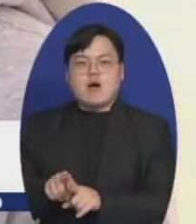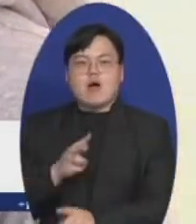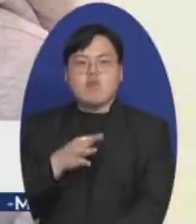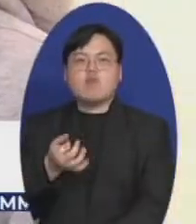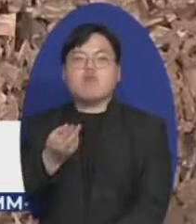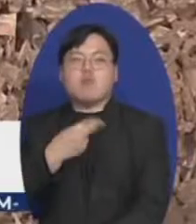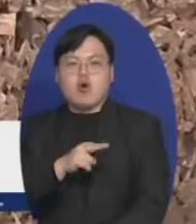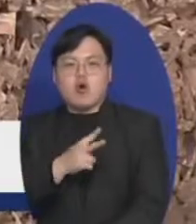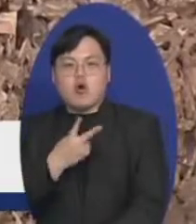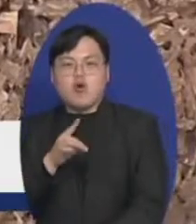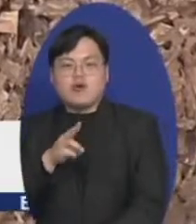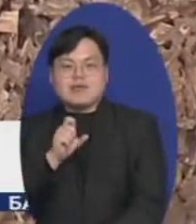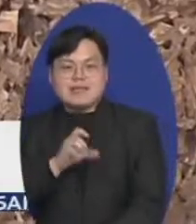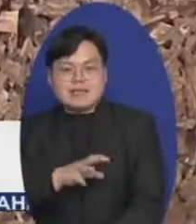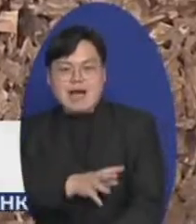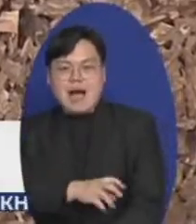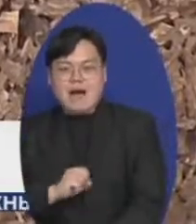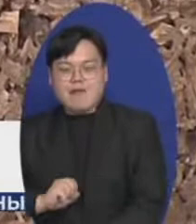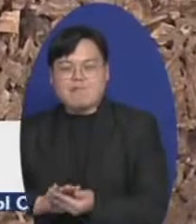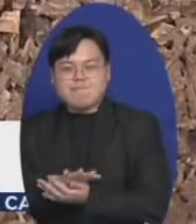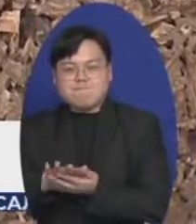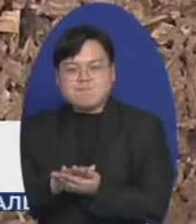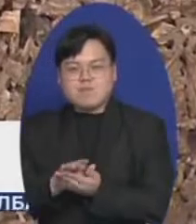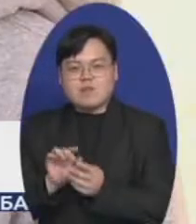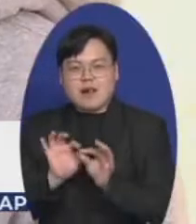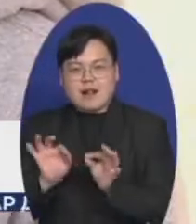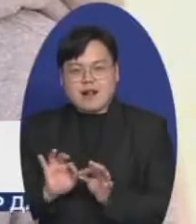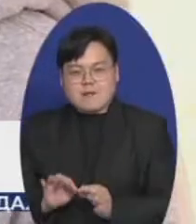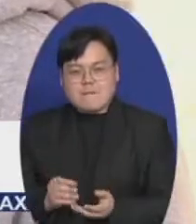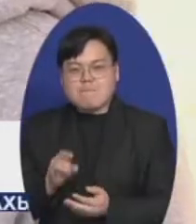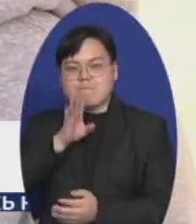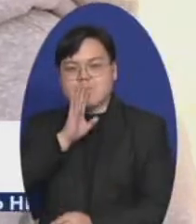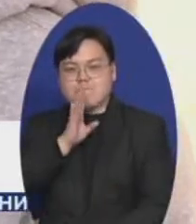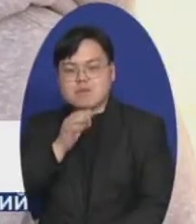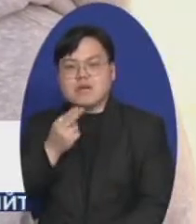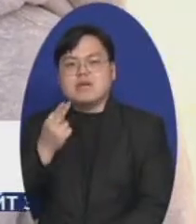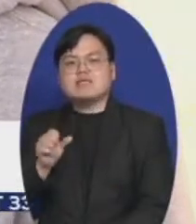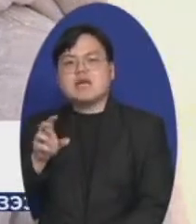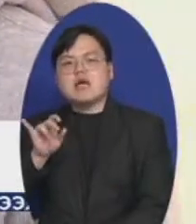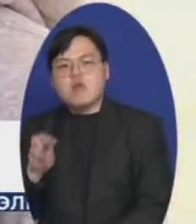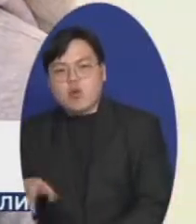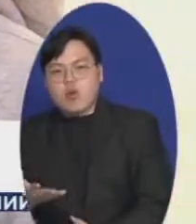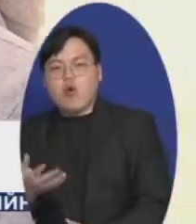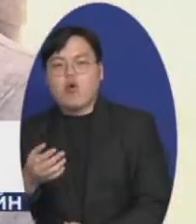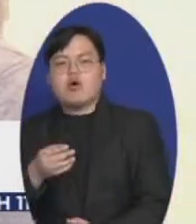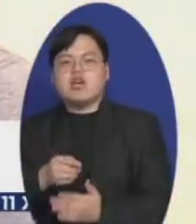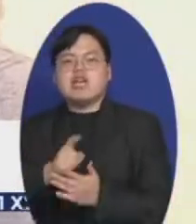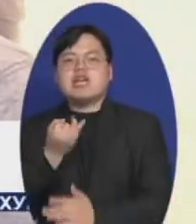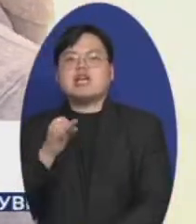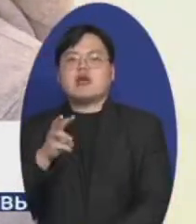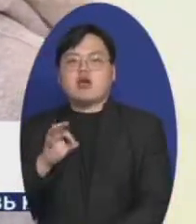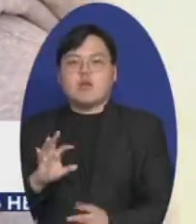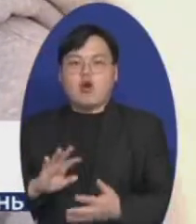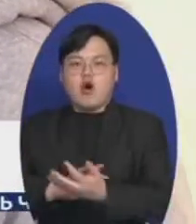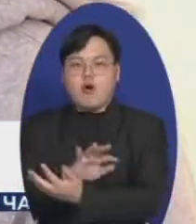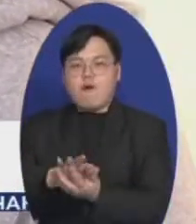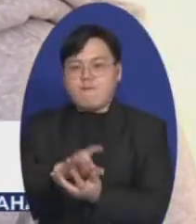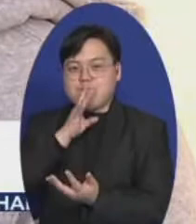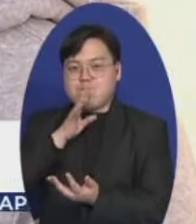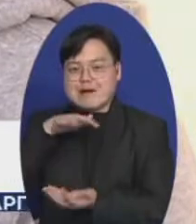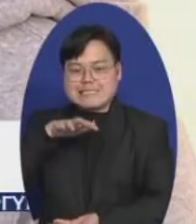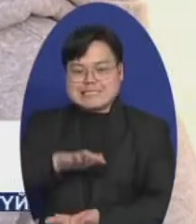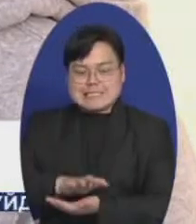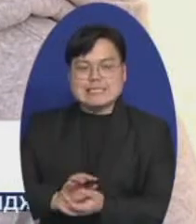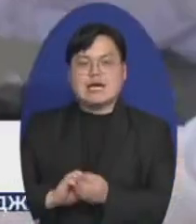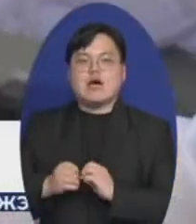модууд өрчснүүдэд татна. Бутлаад жижиглээд тэрийг авч цемент тэгээд тодорхой хэмжээний бодистой холиод тэгээ ингэж өндөр